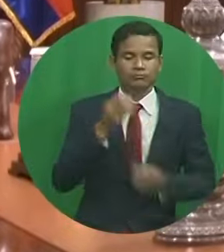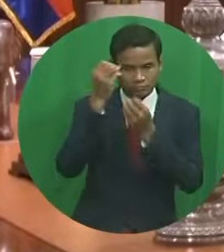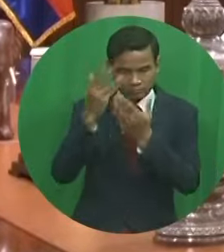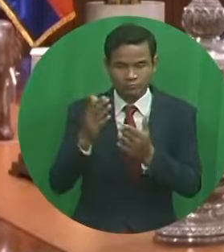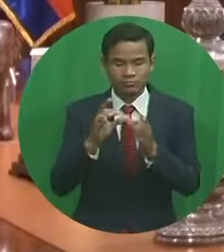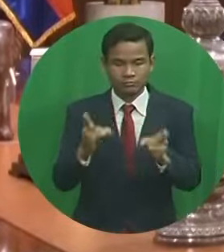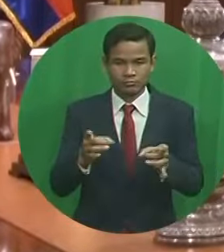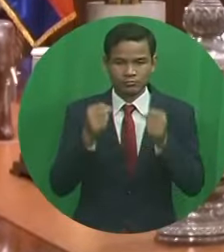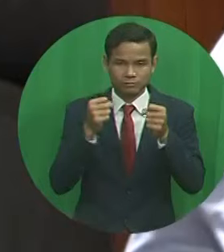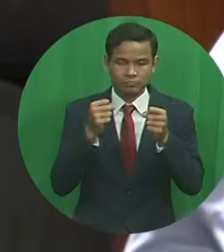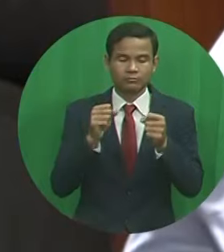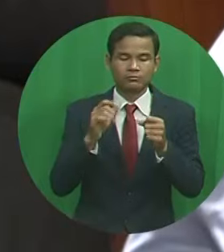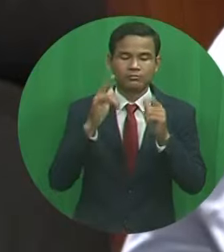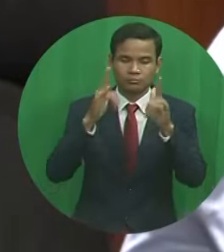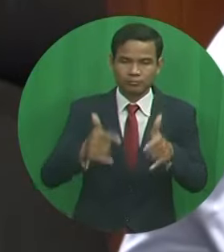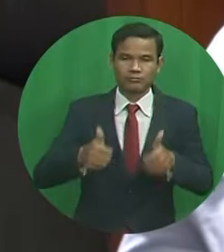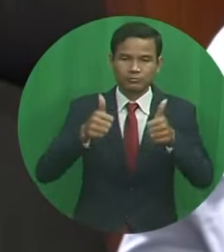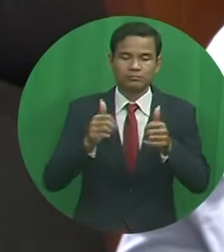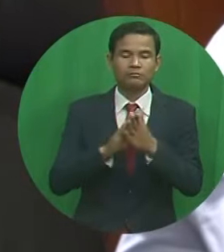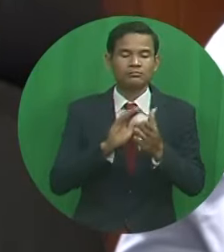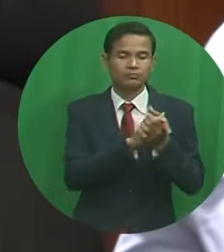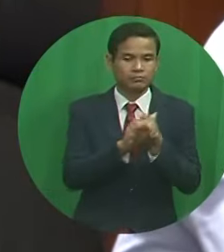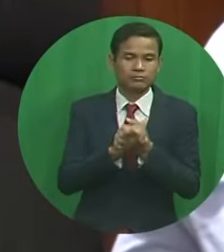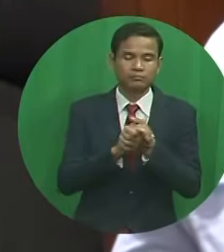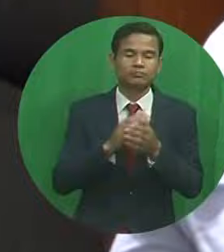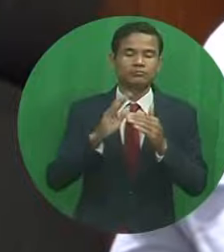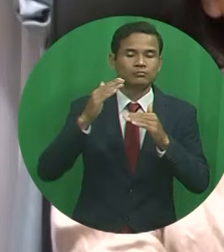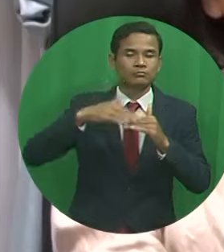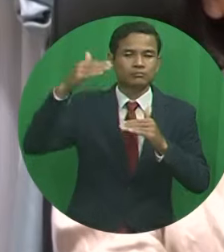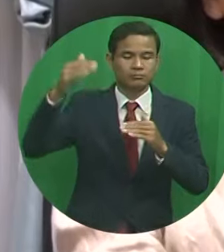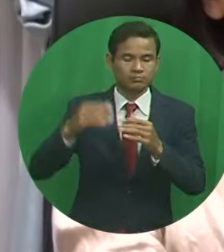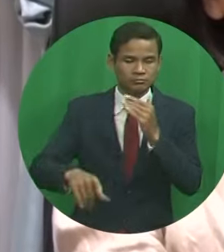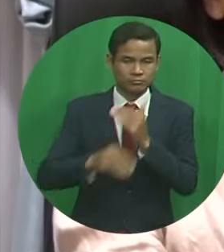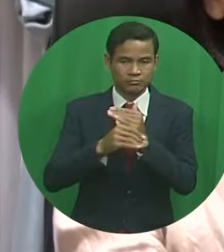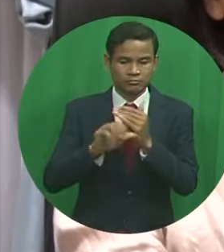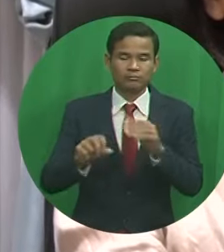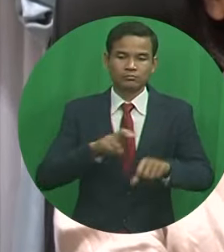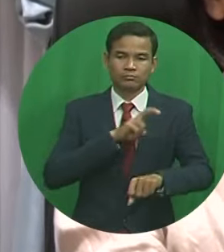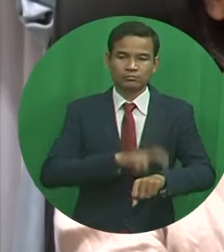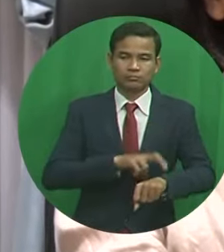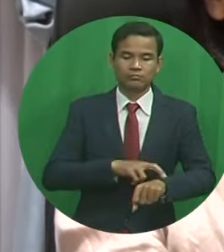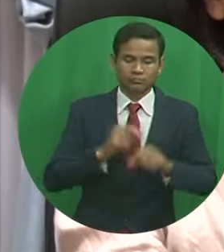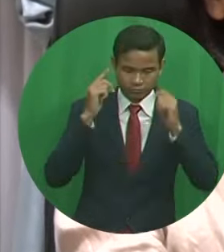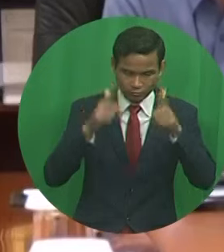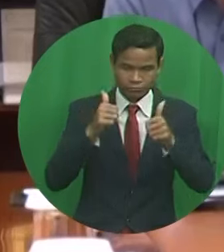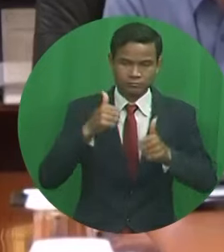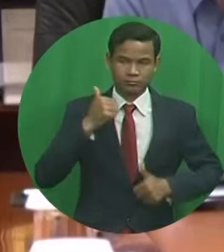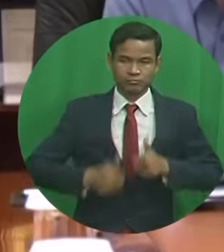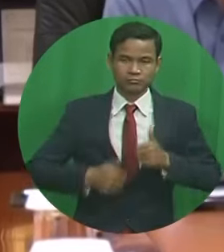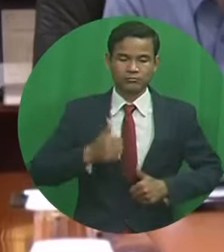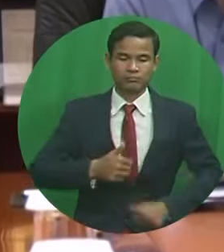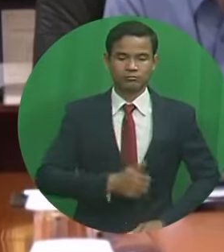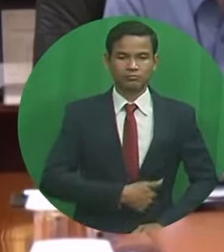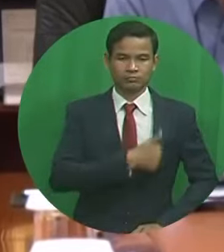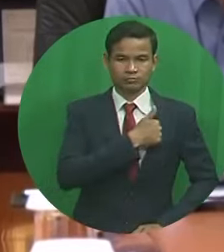ង្រឹងប្រសិទ្ធភាពរបស់សមាគមឲ្យកាន់តែរីកចម្រើនបន្ថែមទៀតក្នុងឱកាសនេះដែរឯកឧត្តមរដ្ឋមន្ត្រីនៃភត្